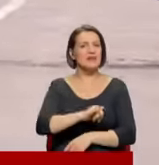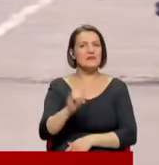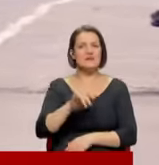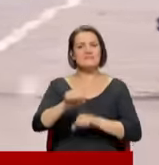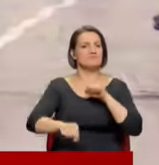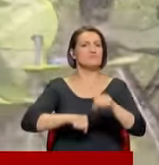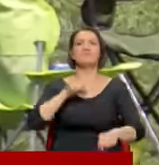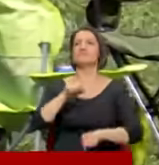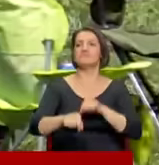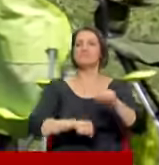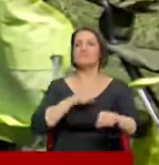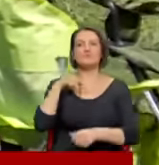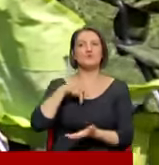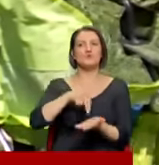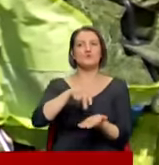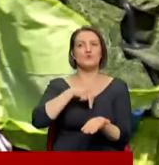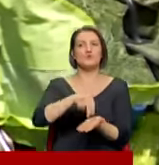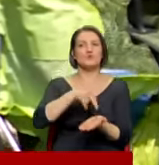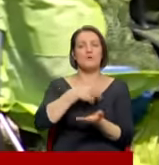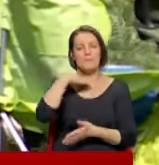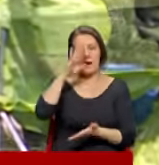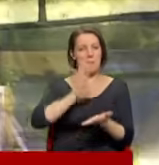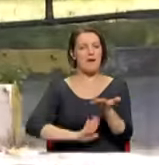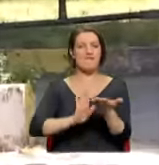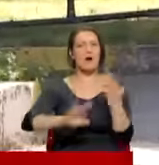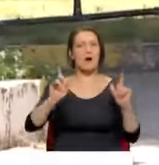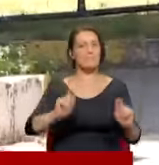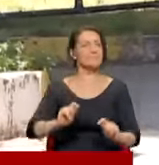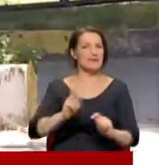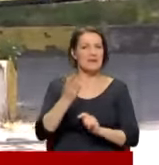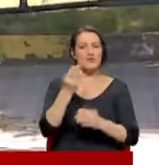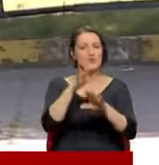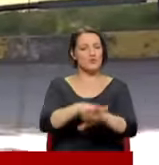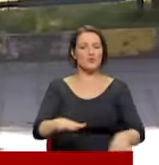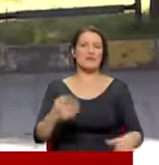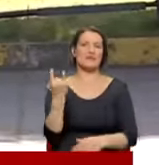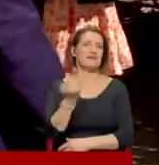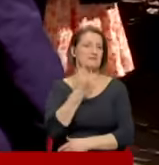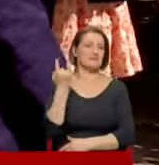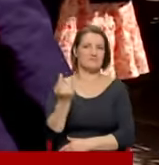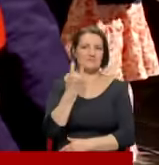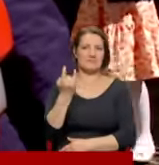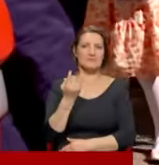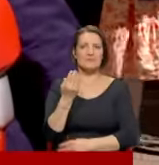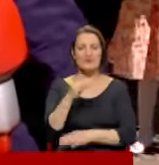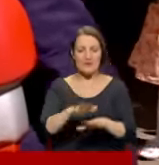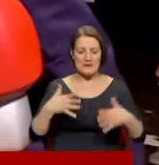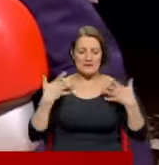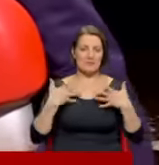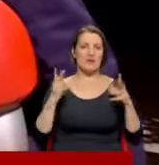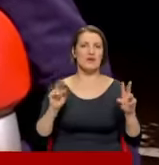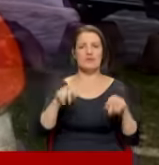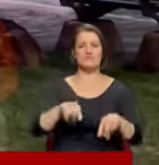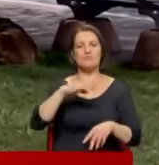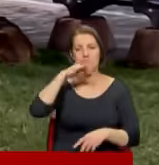kimi bisikletine bindi, yürüyüşünü, bayram kahvaltısını yaptı, kimi de çocuklarıyla gezmeye çıktı. Çocuğumuz sevinsin yeter ya, bu çocuklar